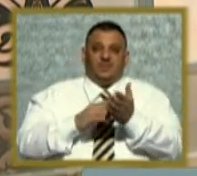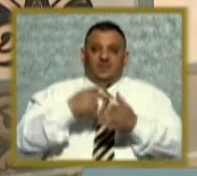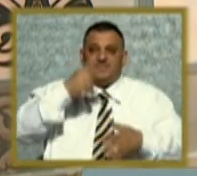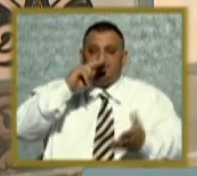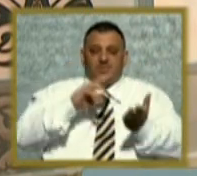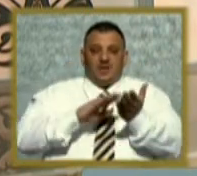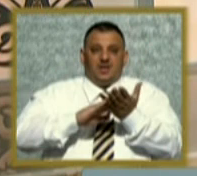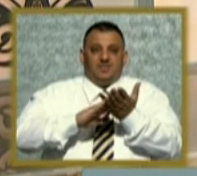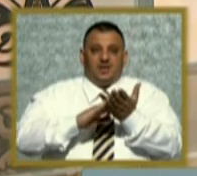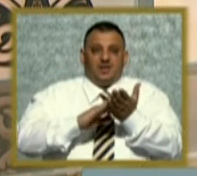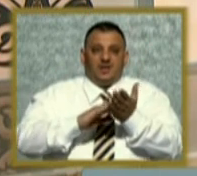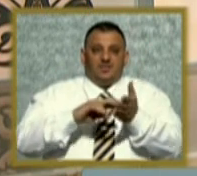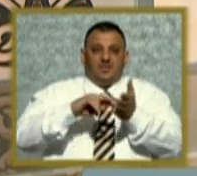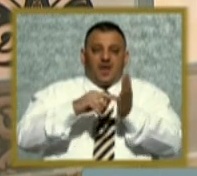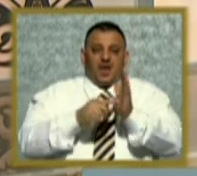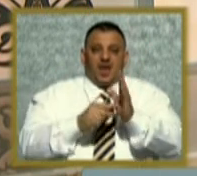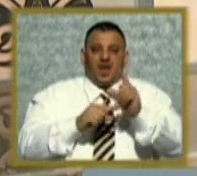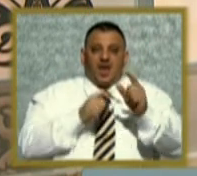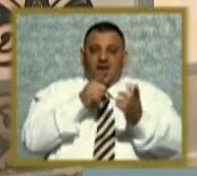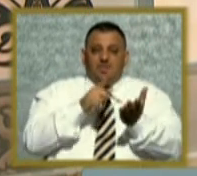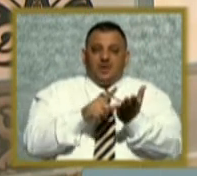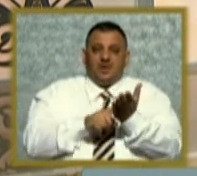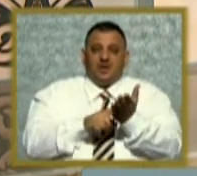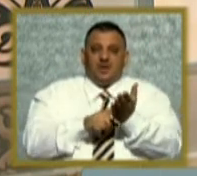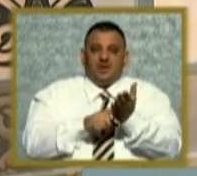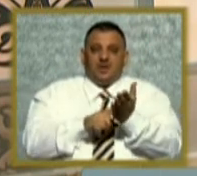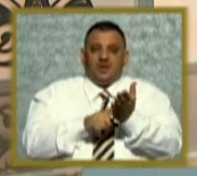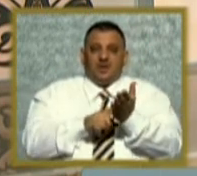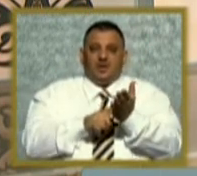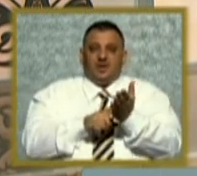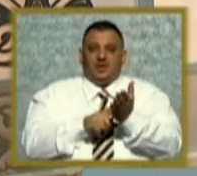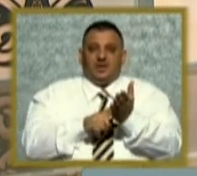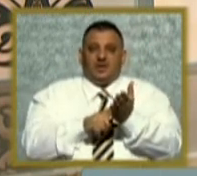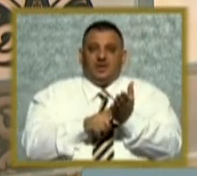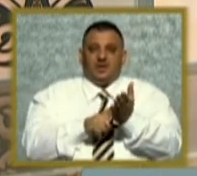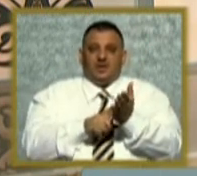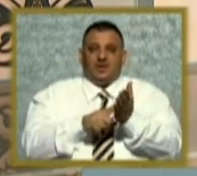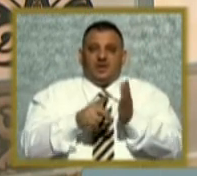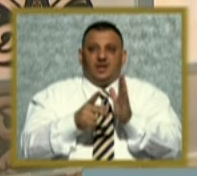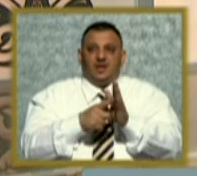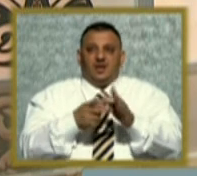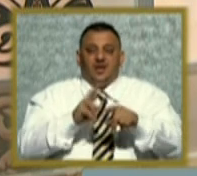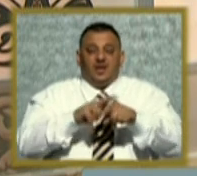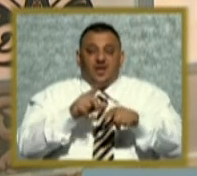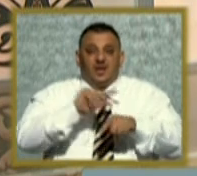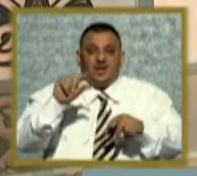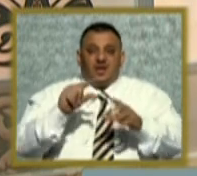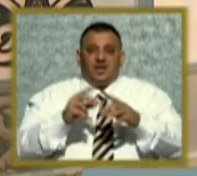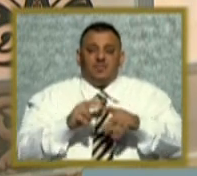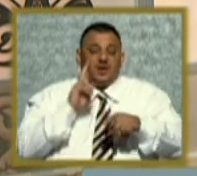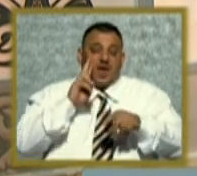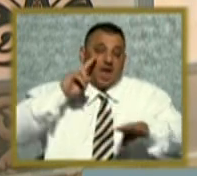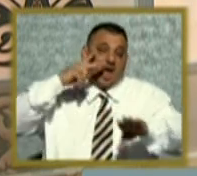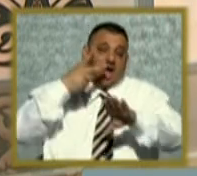مسني يعني إيش العبارة بالعراق، صورة العراق تفسير شو هاي؟ عالم الغيب وش إيش عالم الغيب